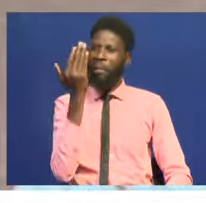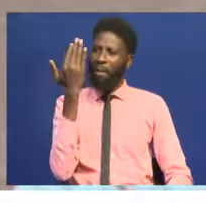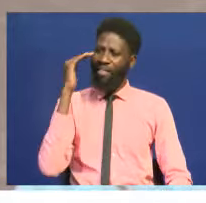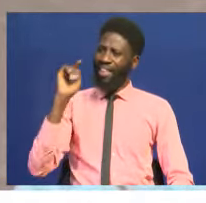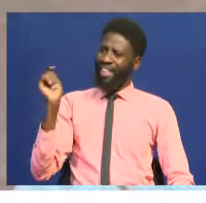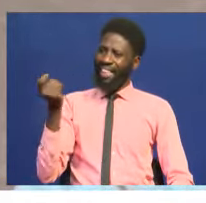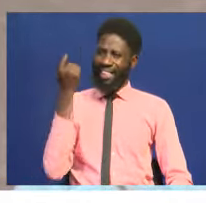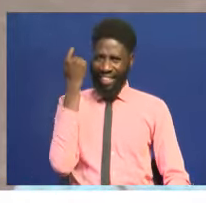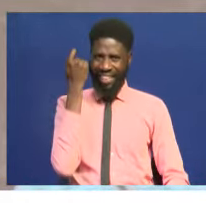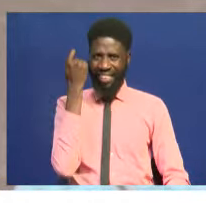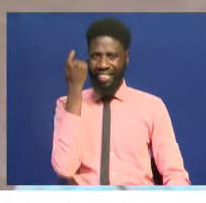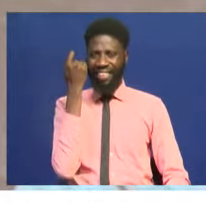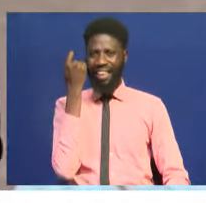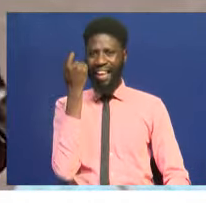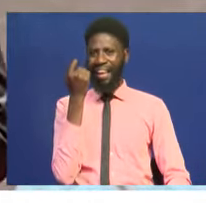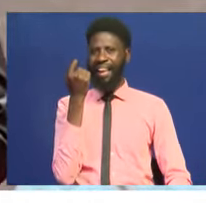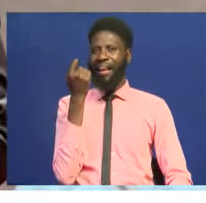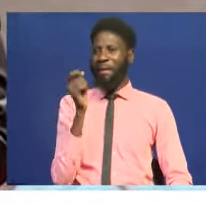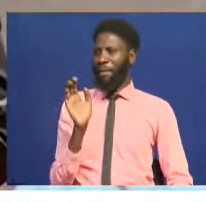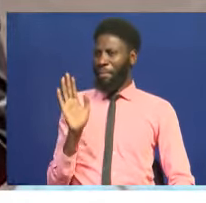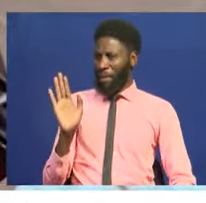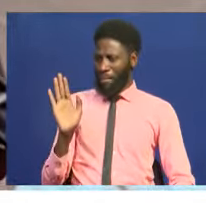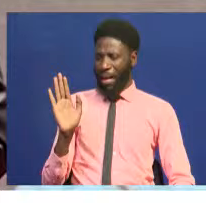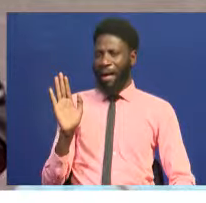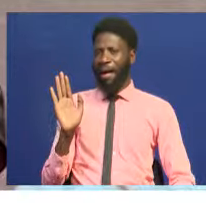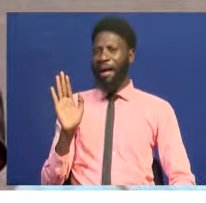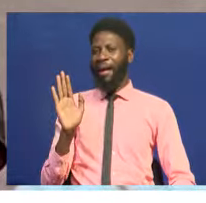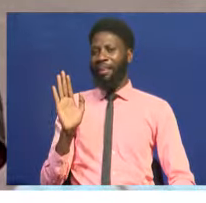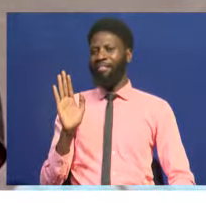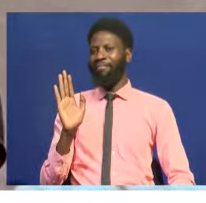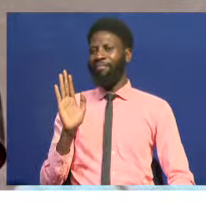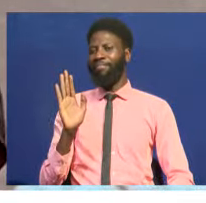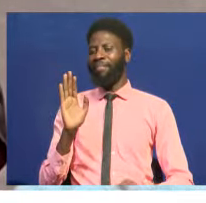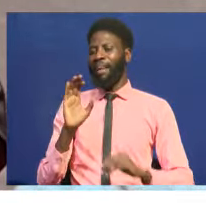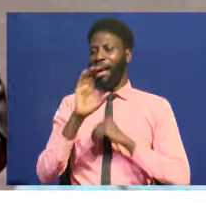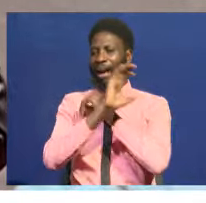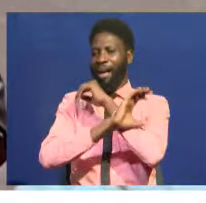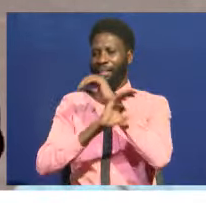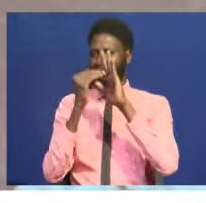nchi ambazo zingepigwa marufuku.